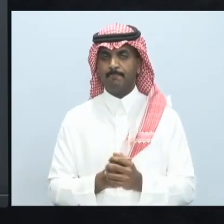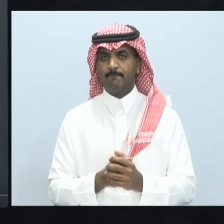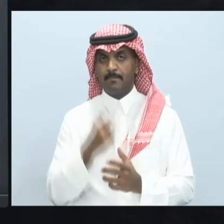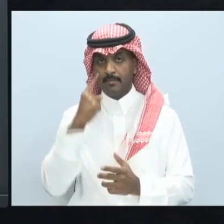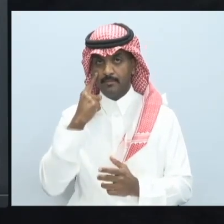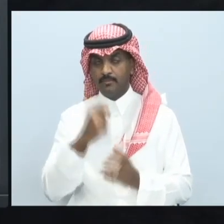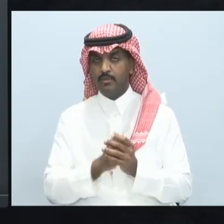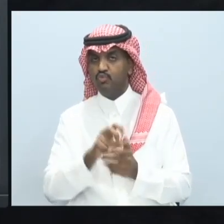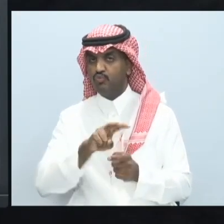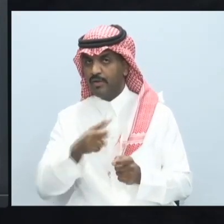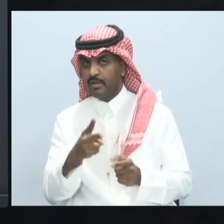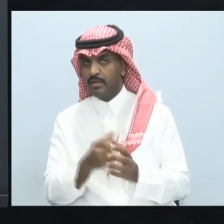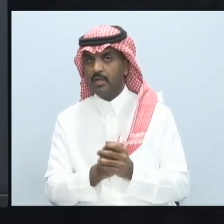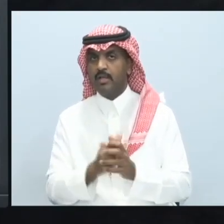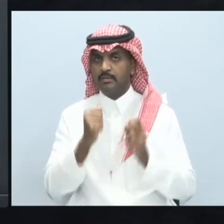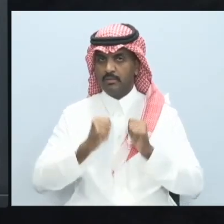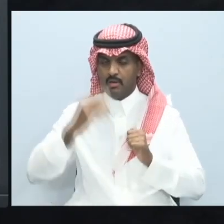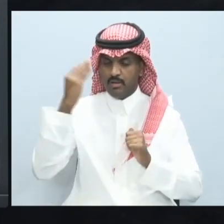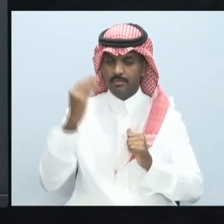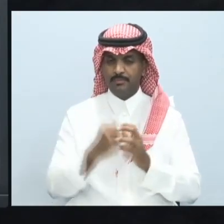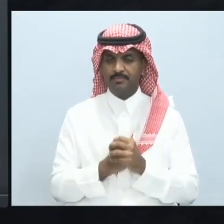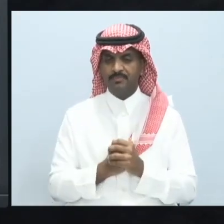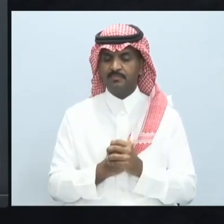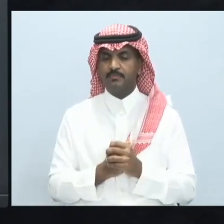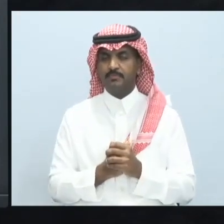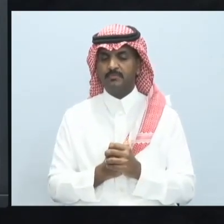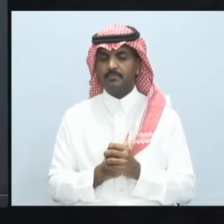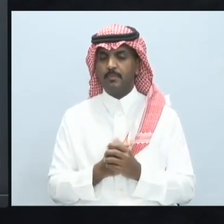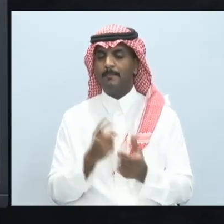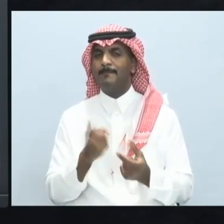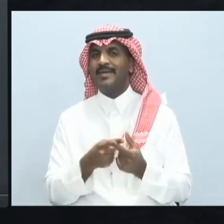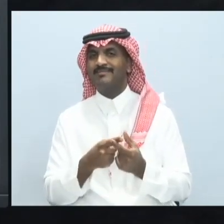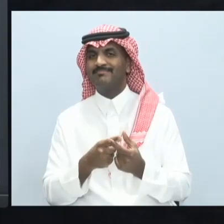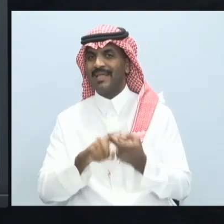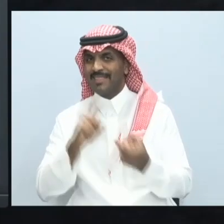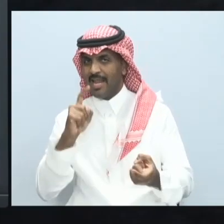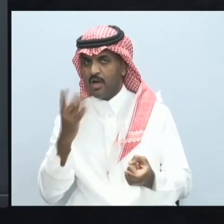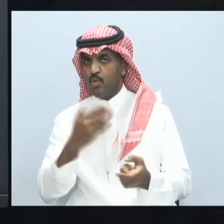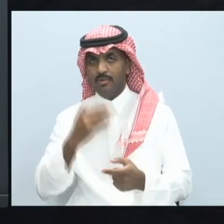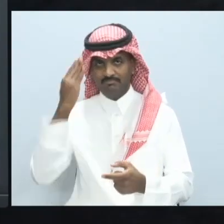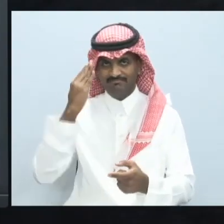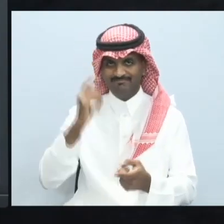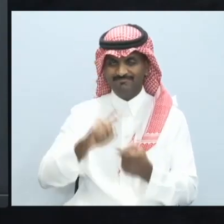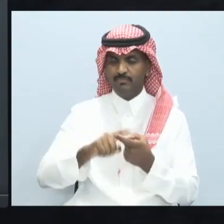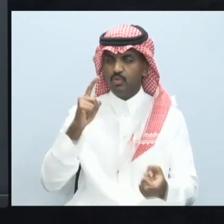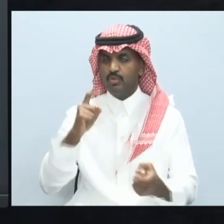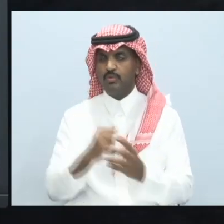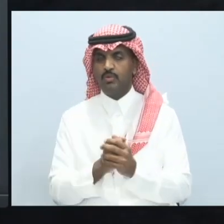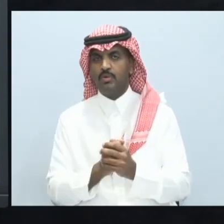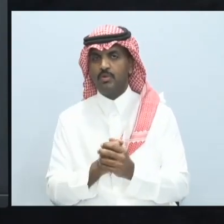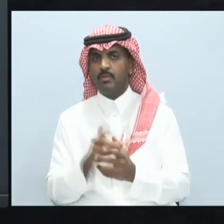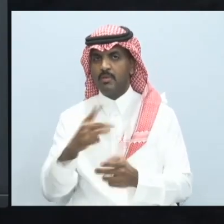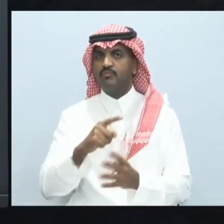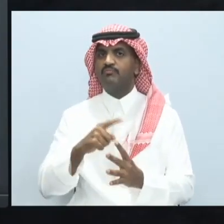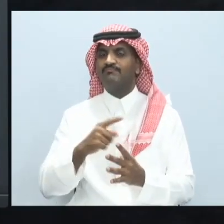هذا الدرس ان يفرق الطالب والطالبه بين الطلاق والخلع ثمه فروق